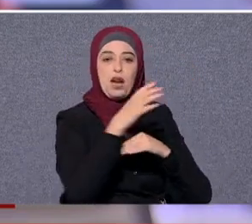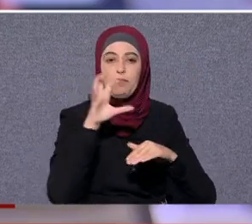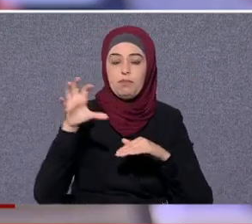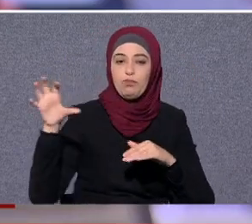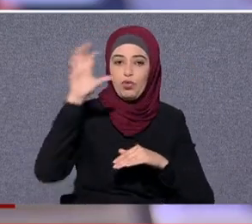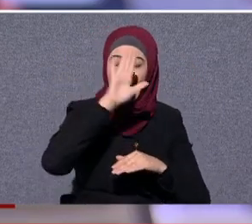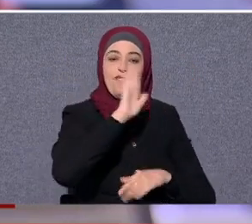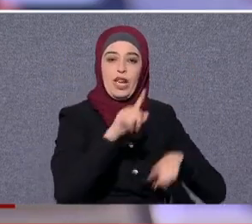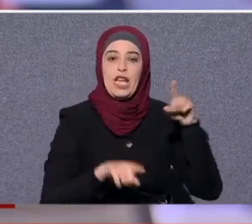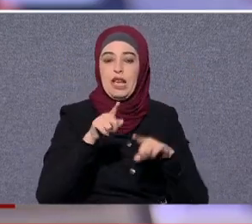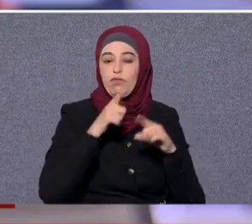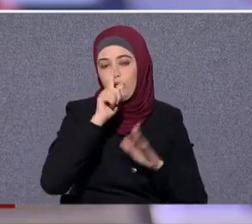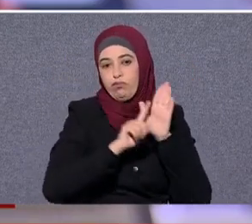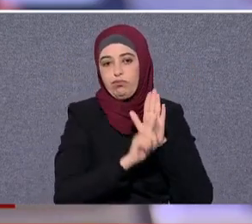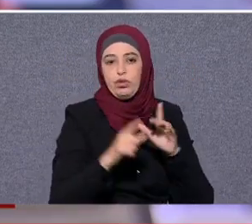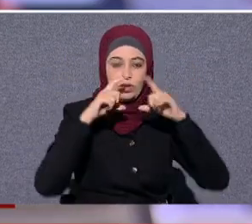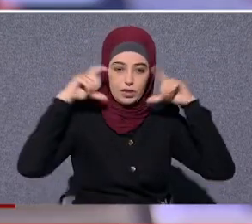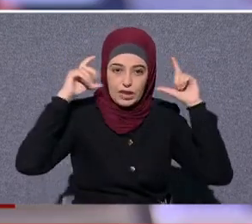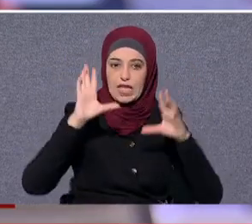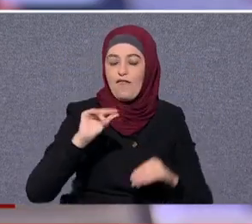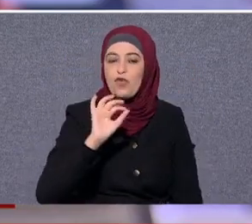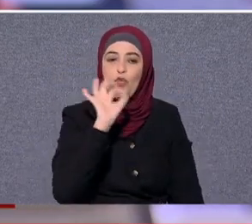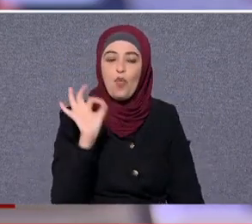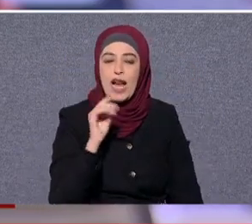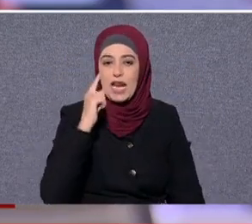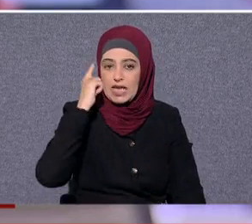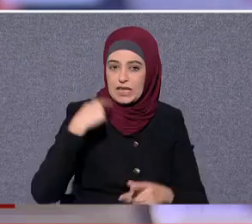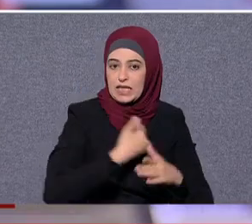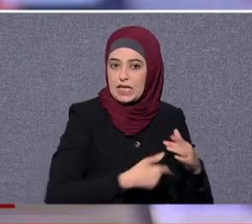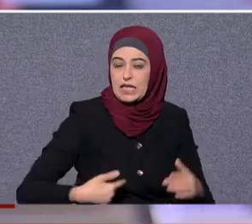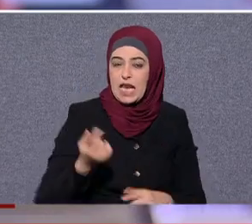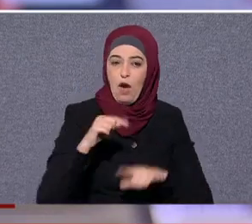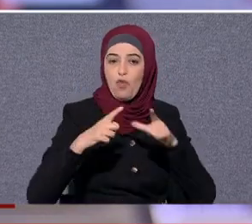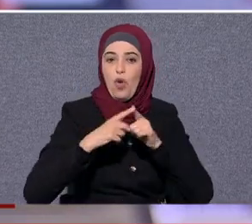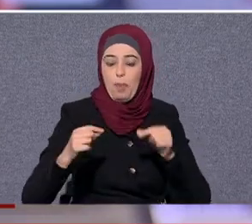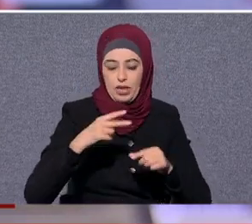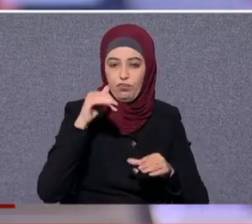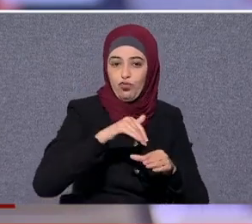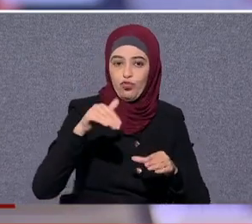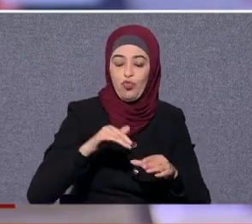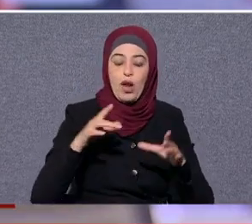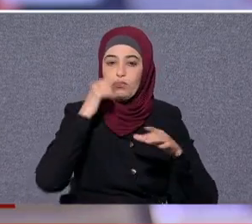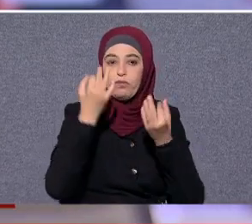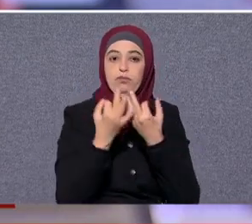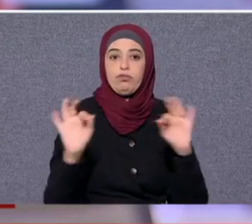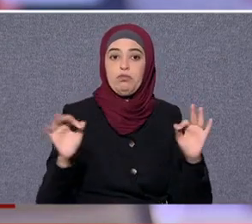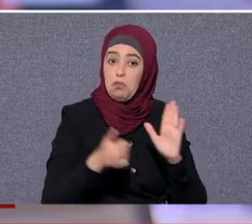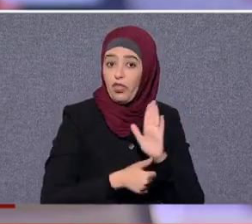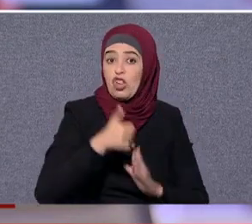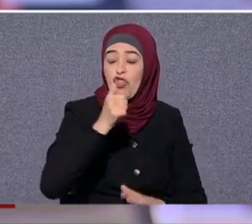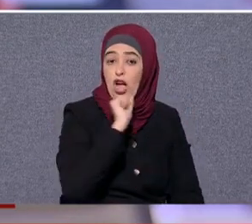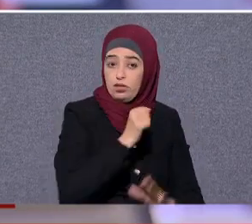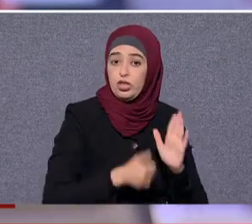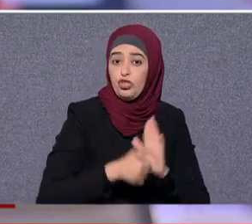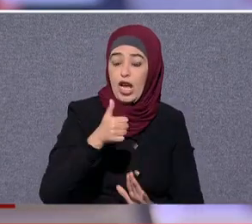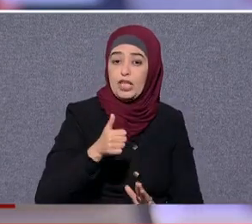اتبعت هذه السياسة كهونغ كونغ وسنغافورة، والتي فعلا أدت إلى يعني نجاعتها أو أثبتت